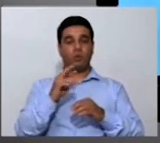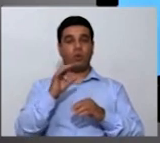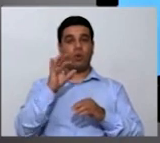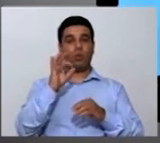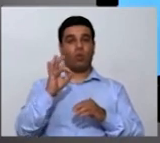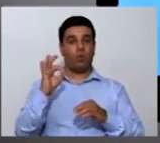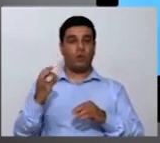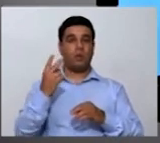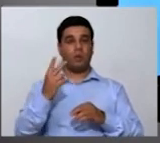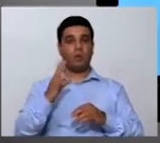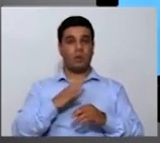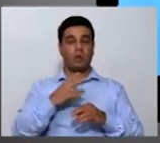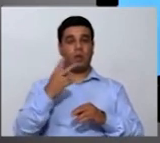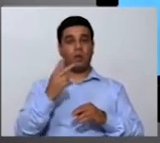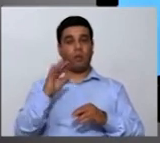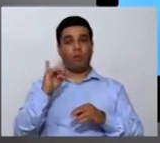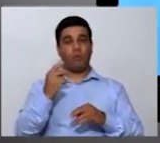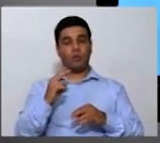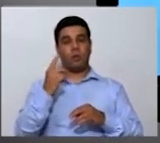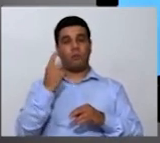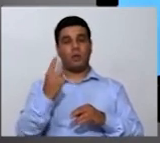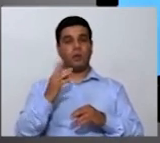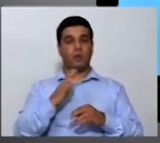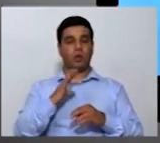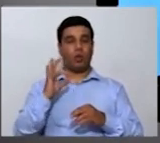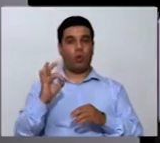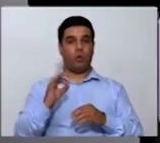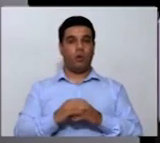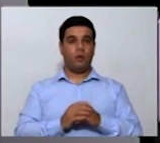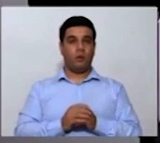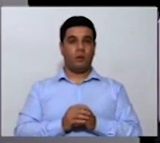ta edi, ikkinchi funksiyaning 0 bitta.